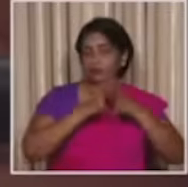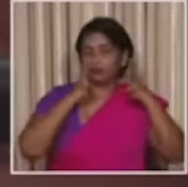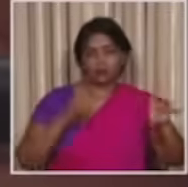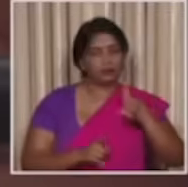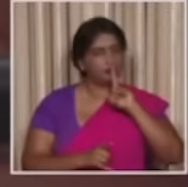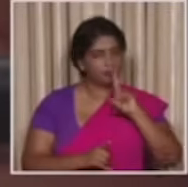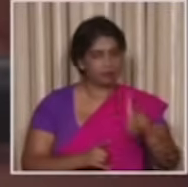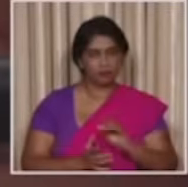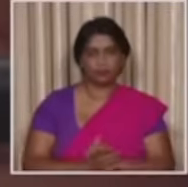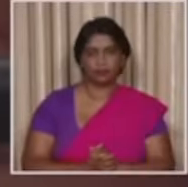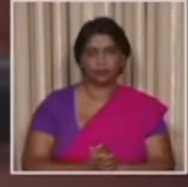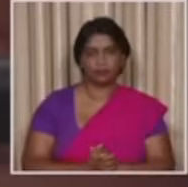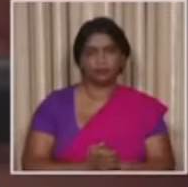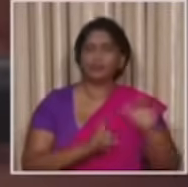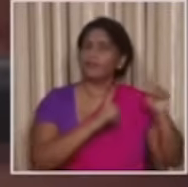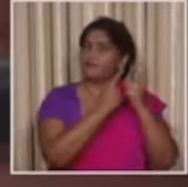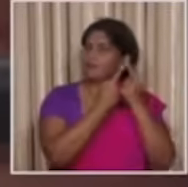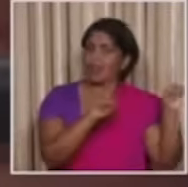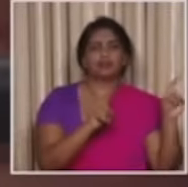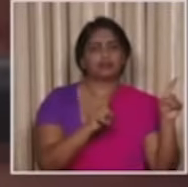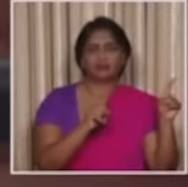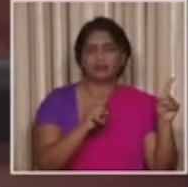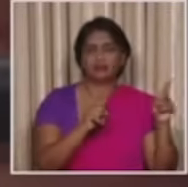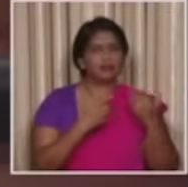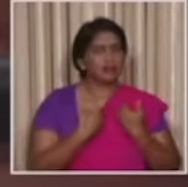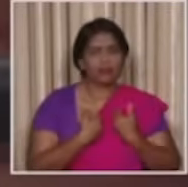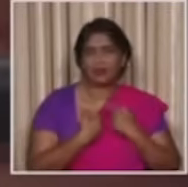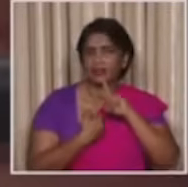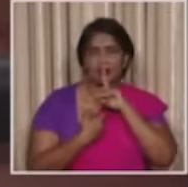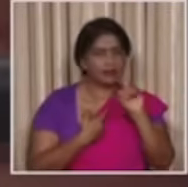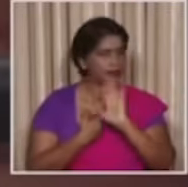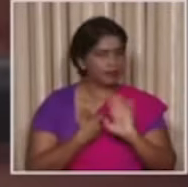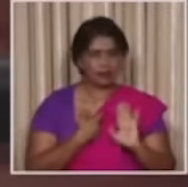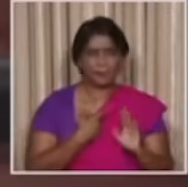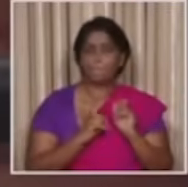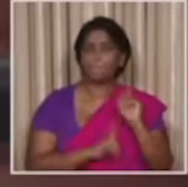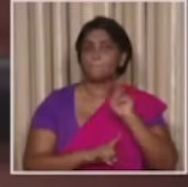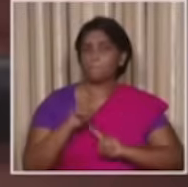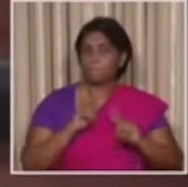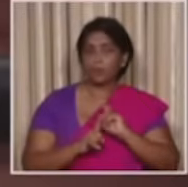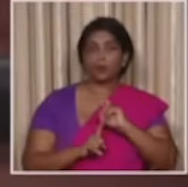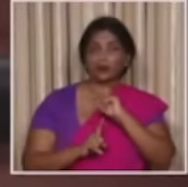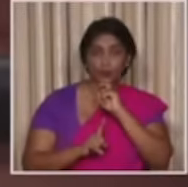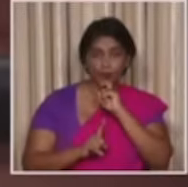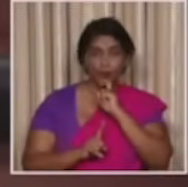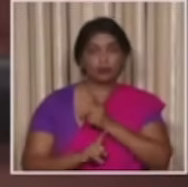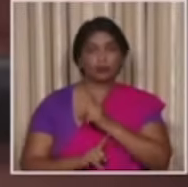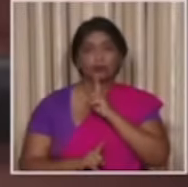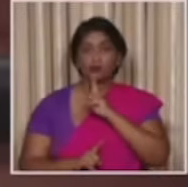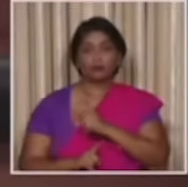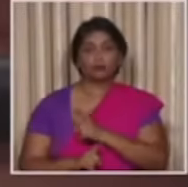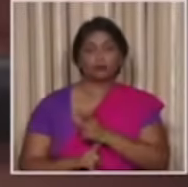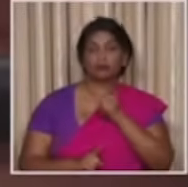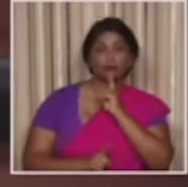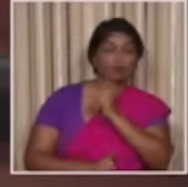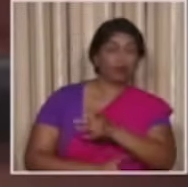දැක්වුවා. ඒවා වෙනස්. අපි කවදාවත් කියන්නේ නැහැ පාර්ලිමේන්තුවට අධිකරණ පිළිබඳ නියෝගයක් කිසිසේත්ම